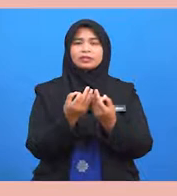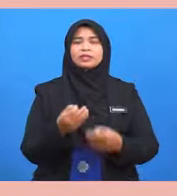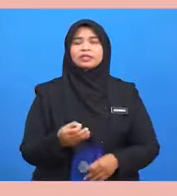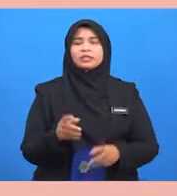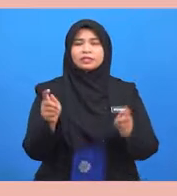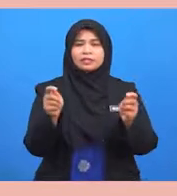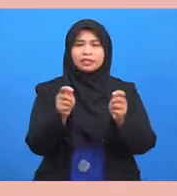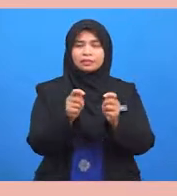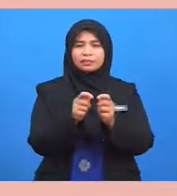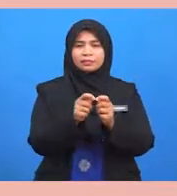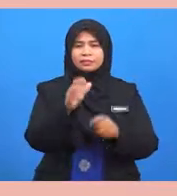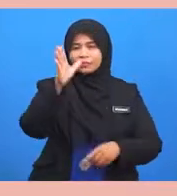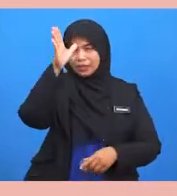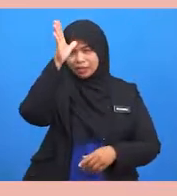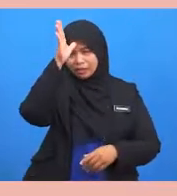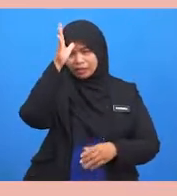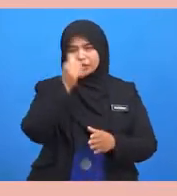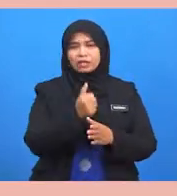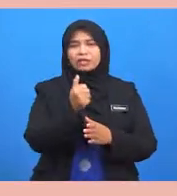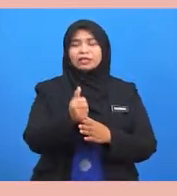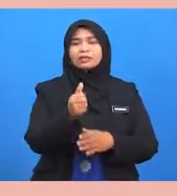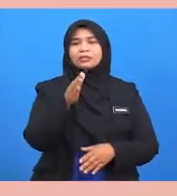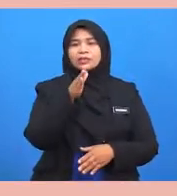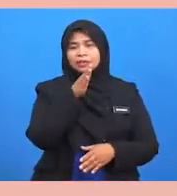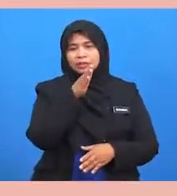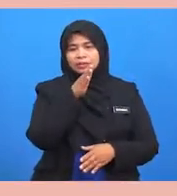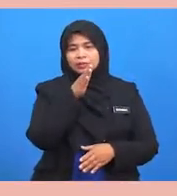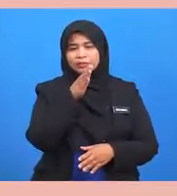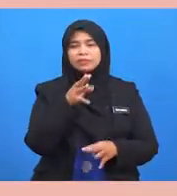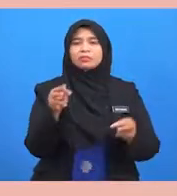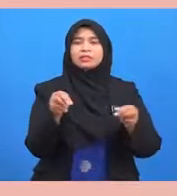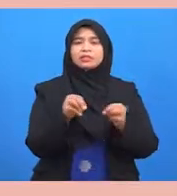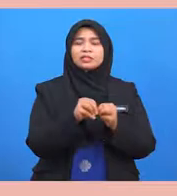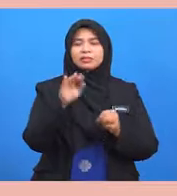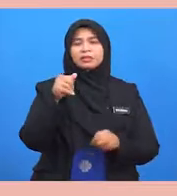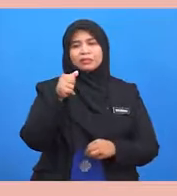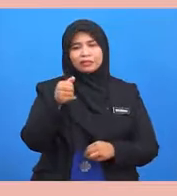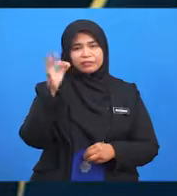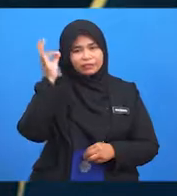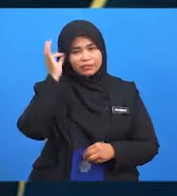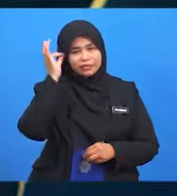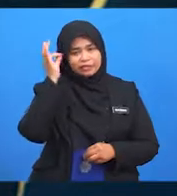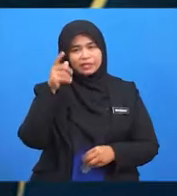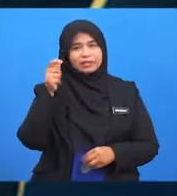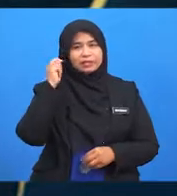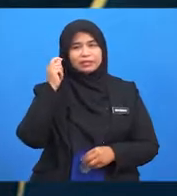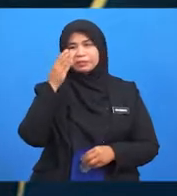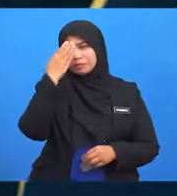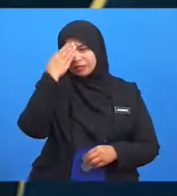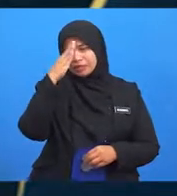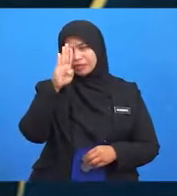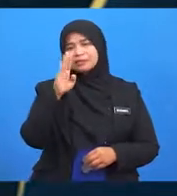Seperti ayah atau ibu, macam yang kamu fikirkan tadi. Bijak kamu.